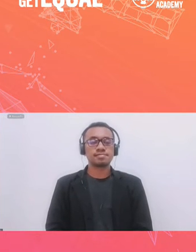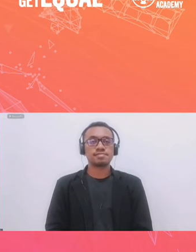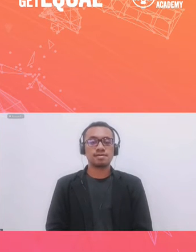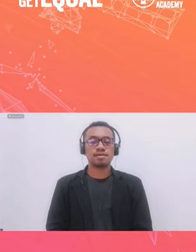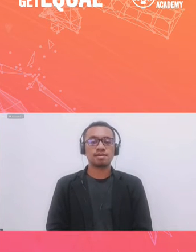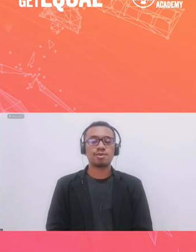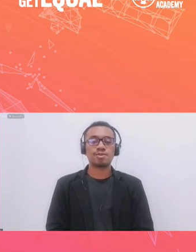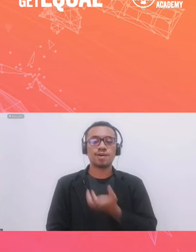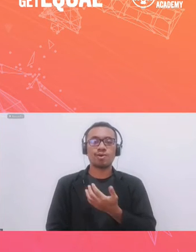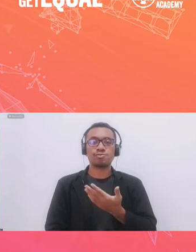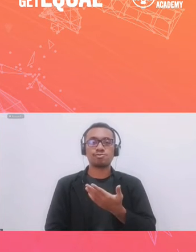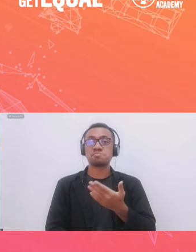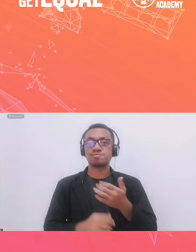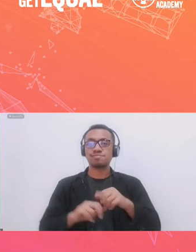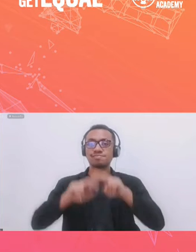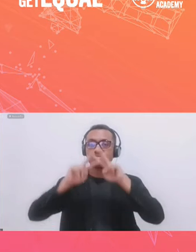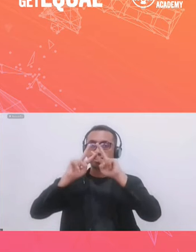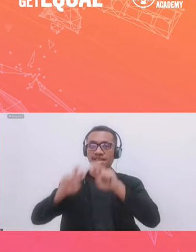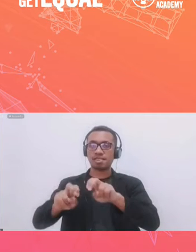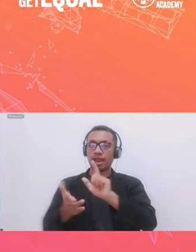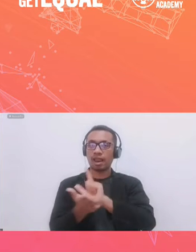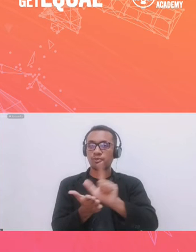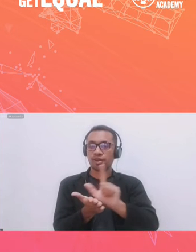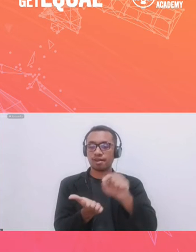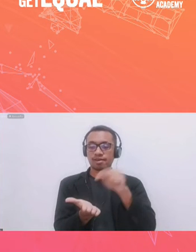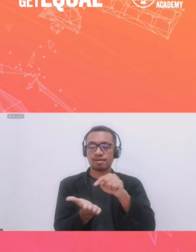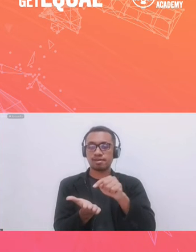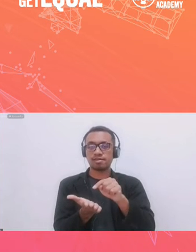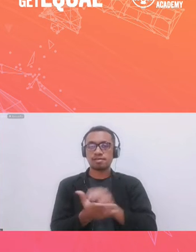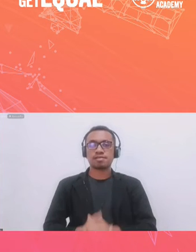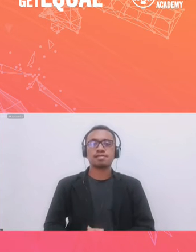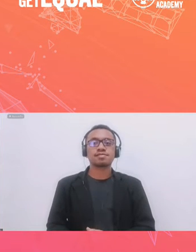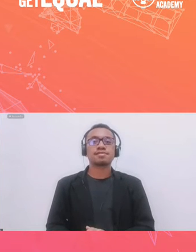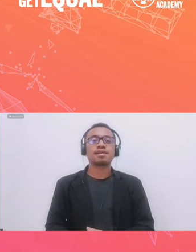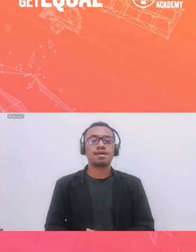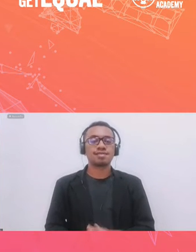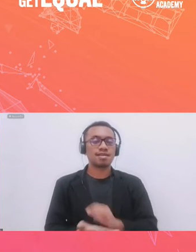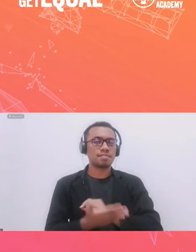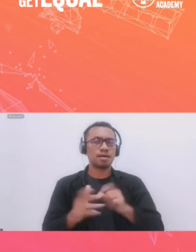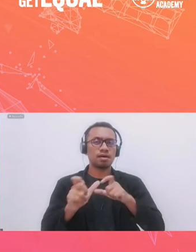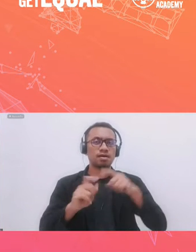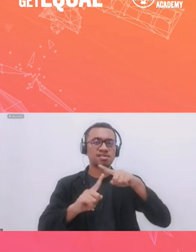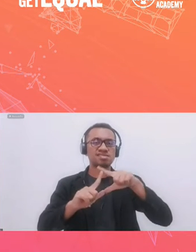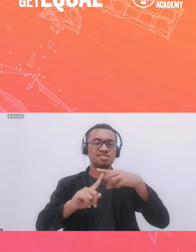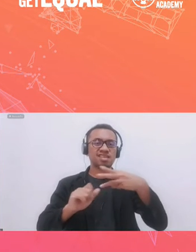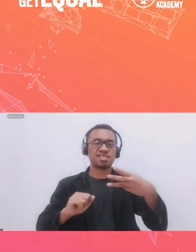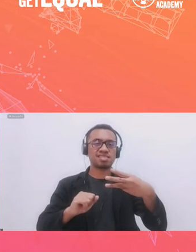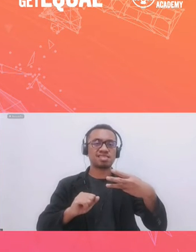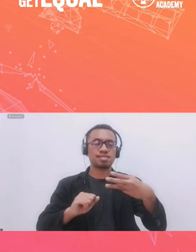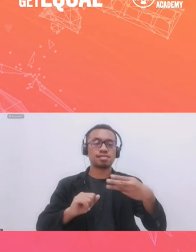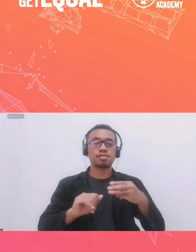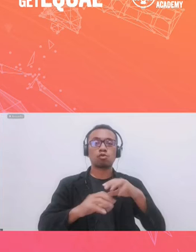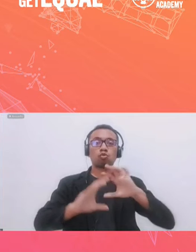sebuah laporan, tadi Buster sudah sampaikan, State of the World Girls Report. Ini dibuat oleh PLAN setiap